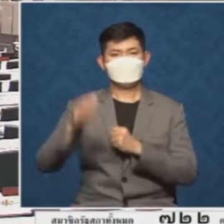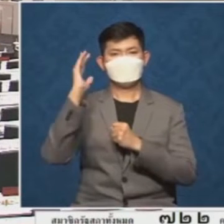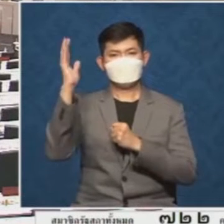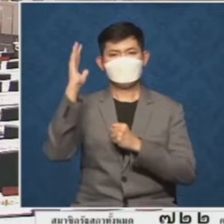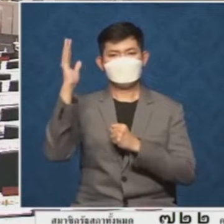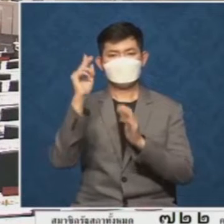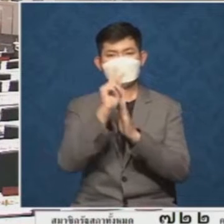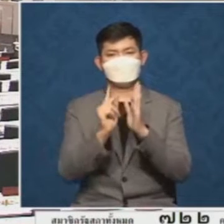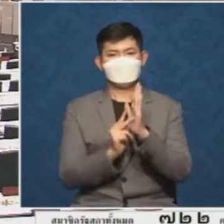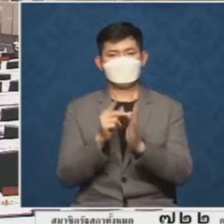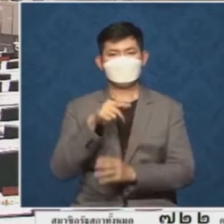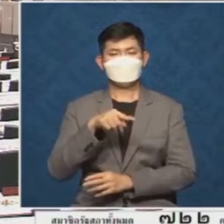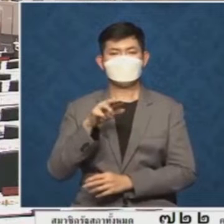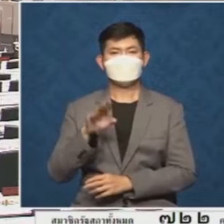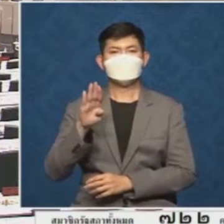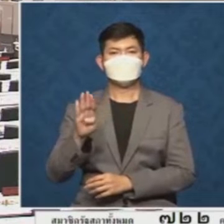พระราชบัญญัติ